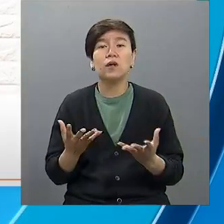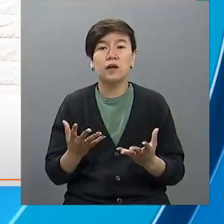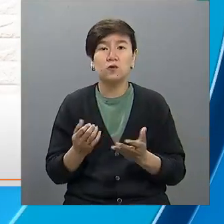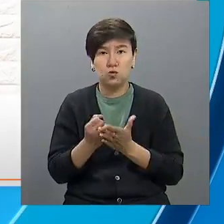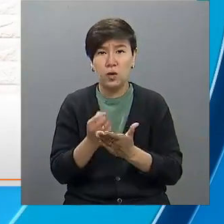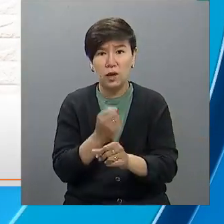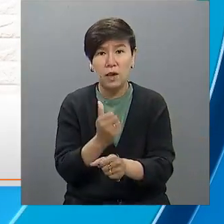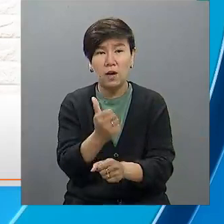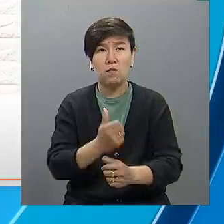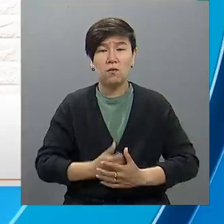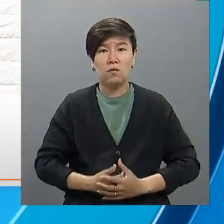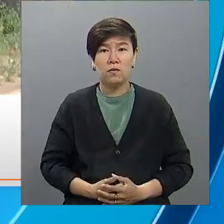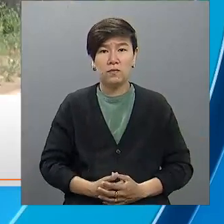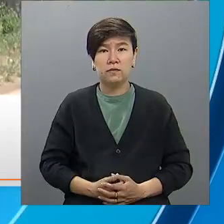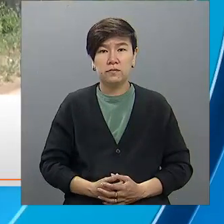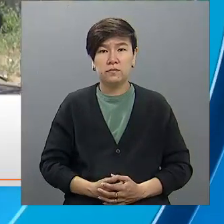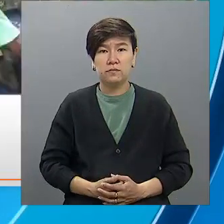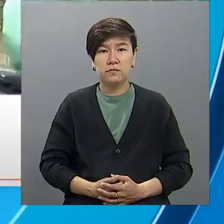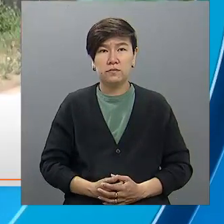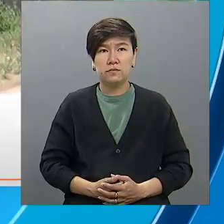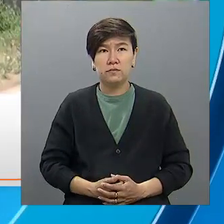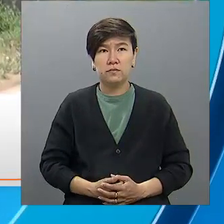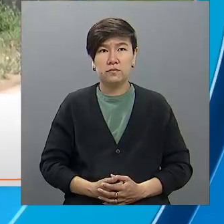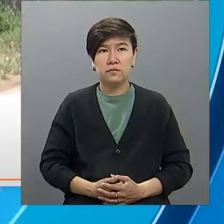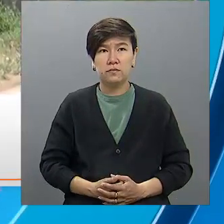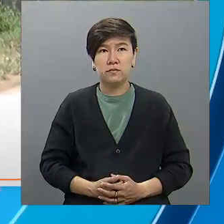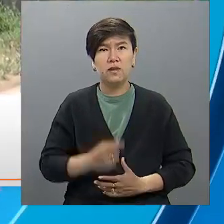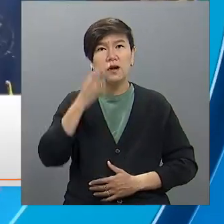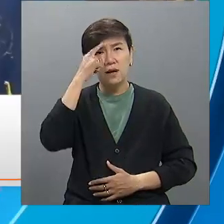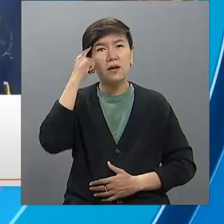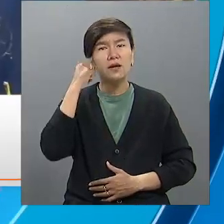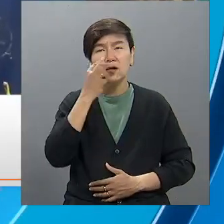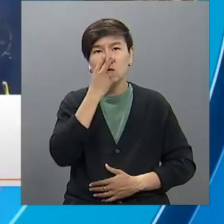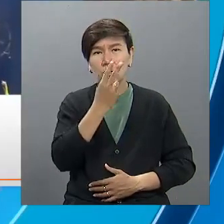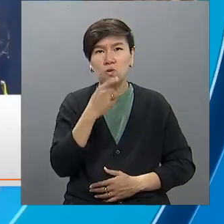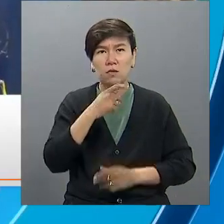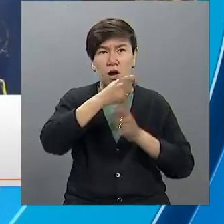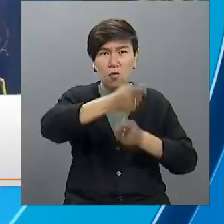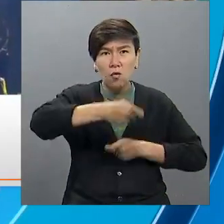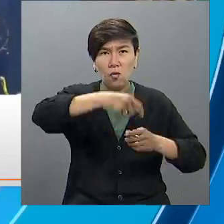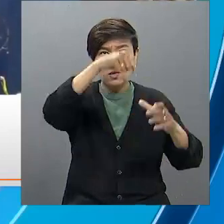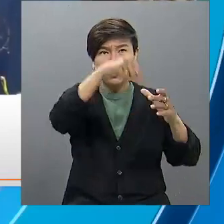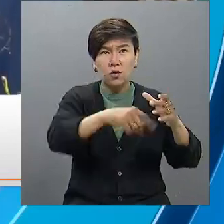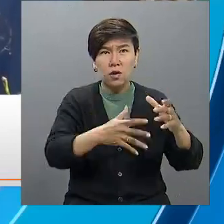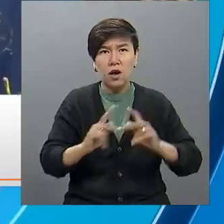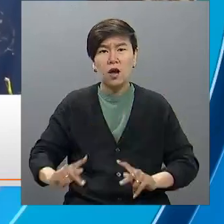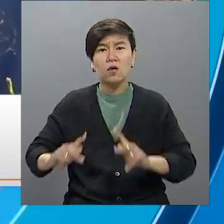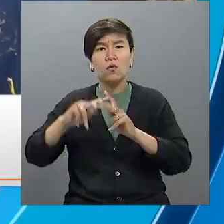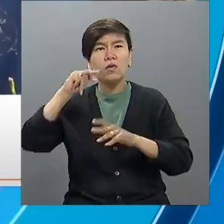คะ ก็น่าจะใช้ได้นะครับแต่ว่าการเจาะบาดาลนี่มันไม่ใช่ภารกิจของกรมชลประทานนะครับ